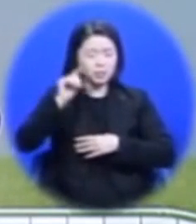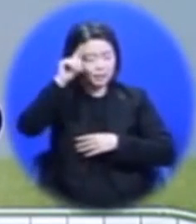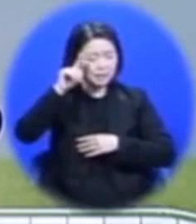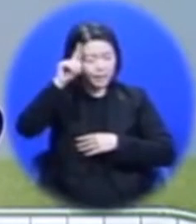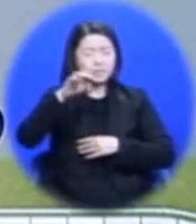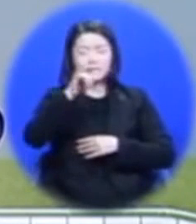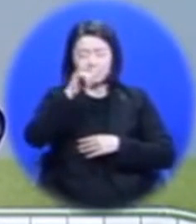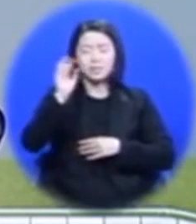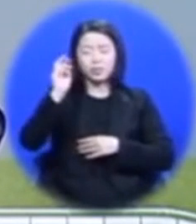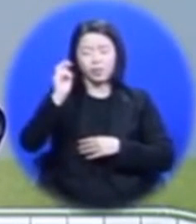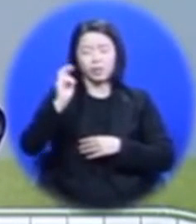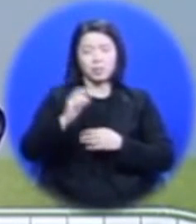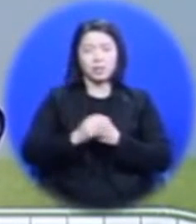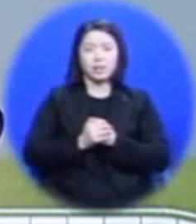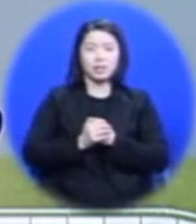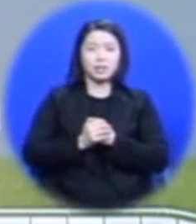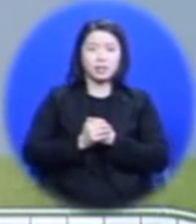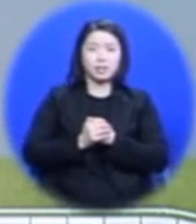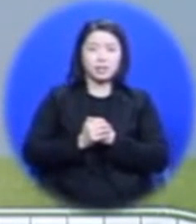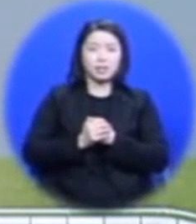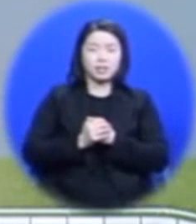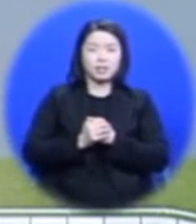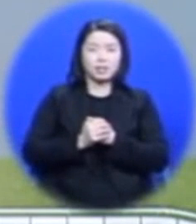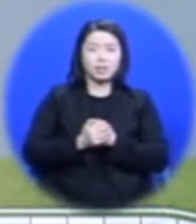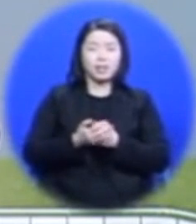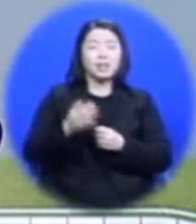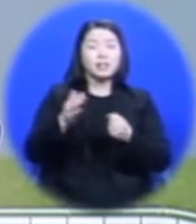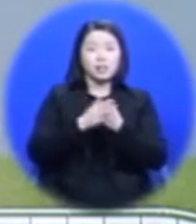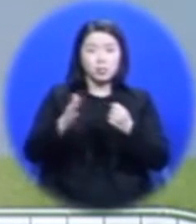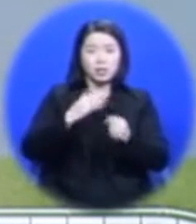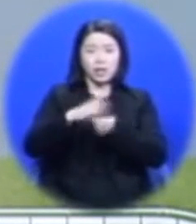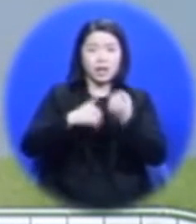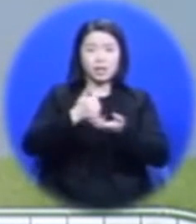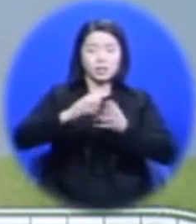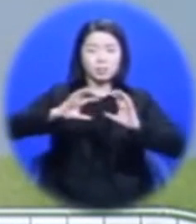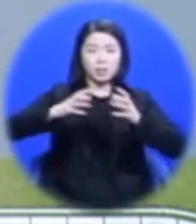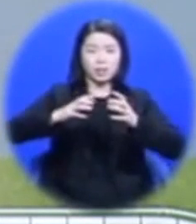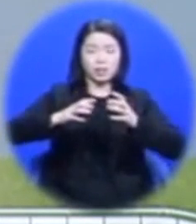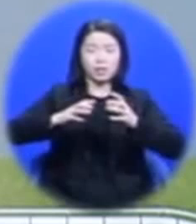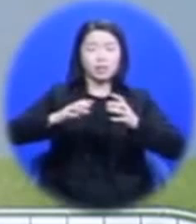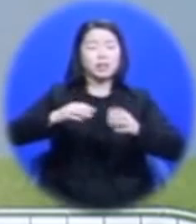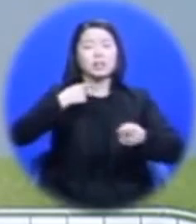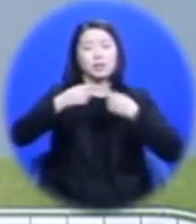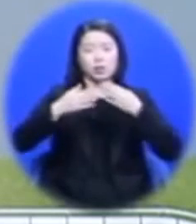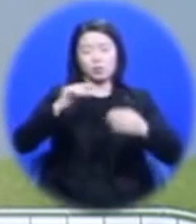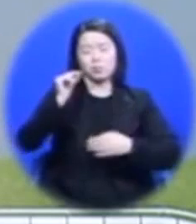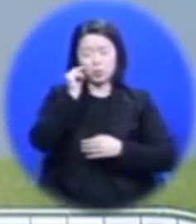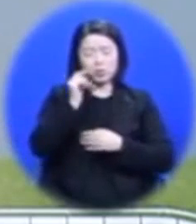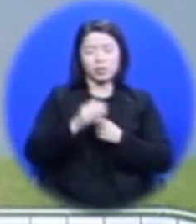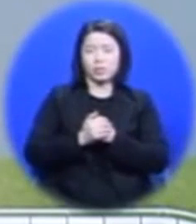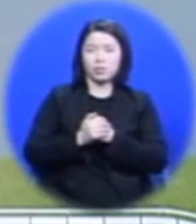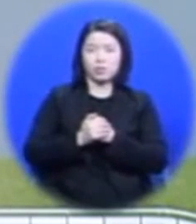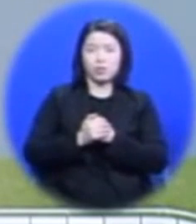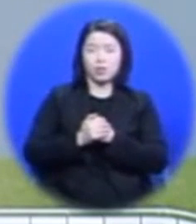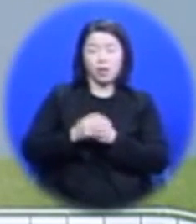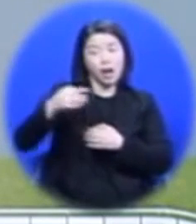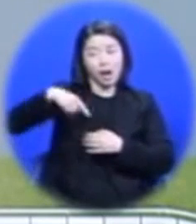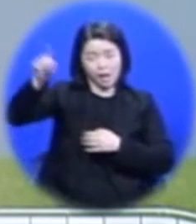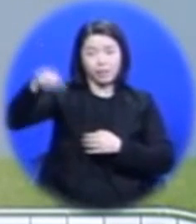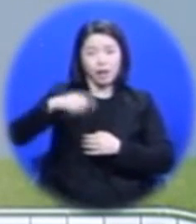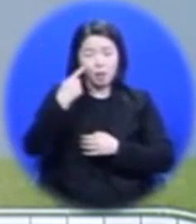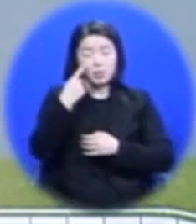너무 나시는 분들이 있으실 겁니다. 그러니까 하나님의 나라를 경험 못하는 거예요. 한번